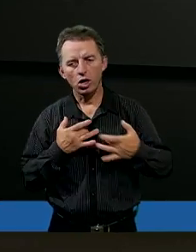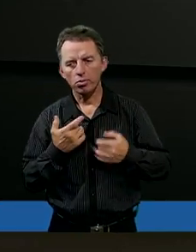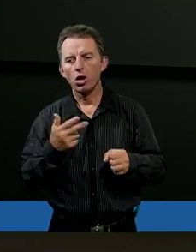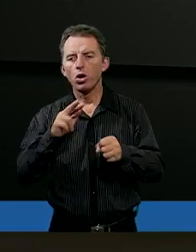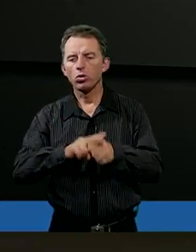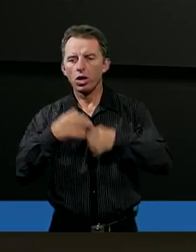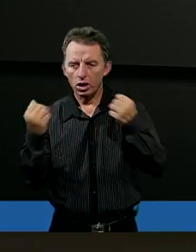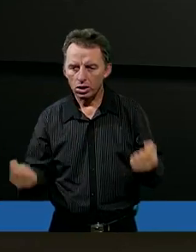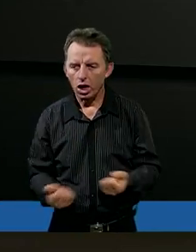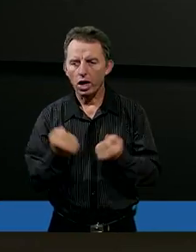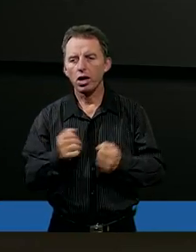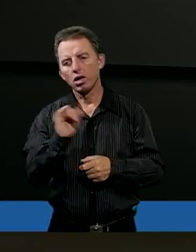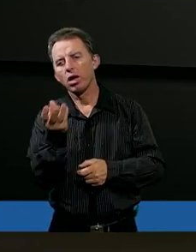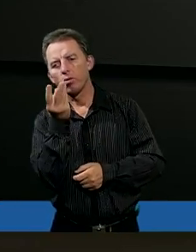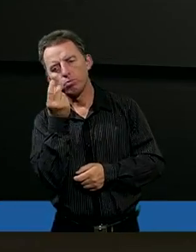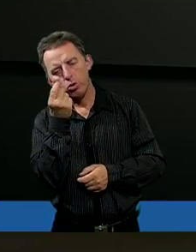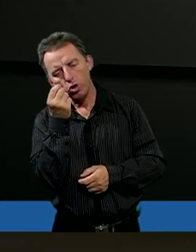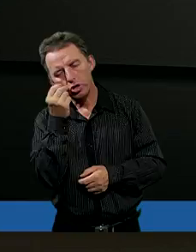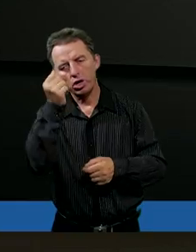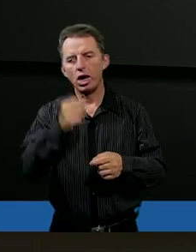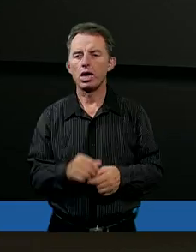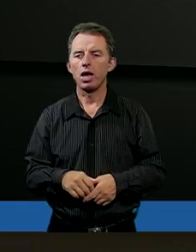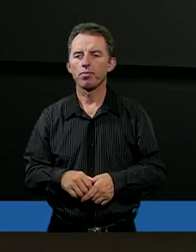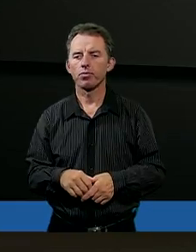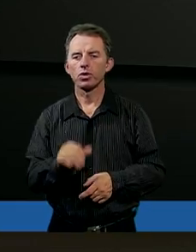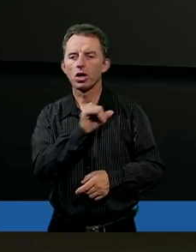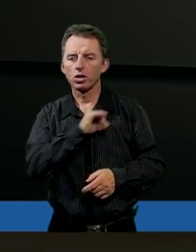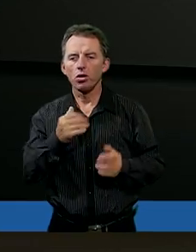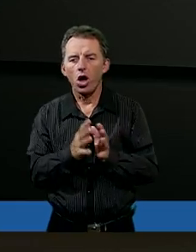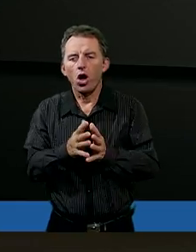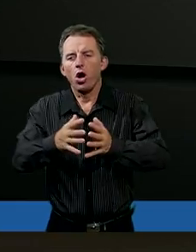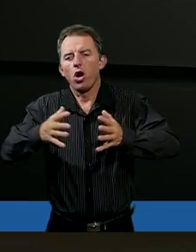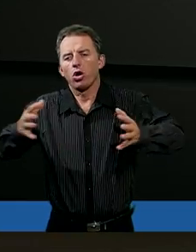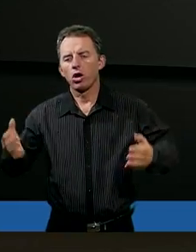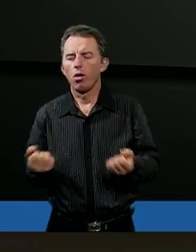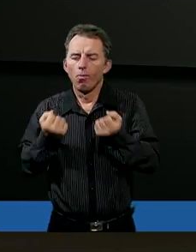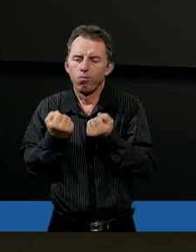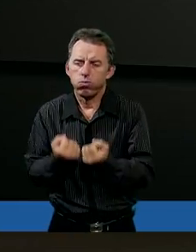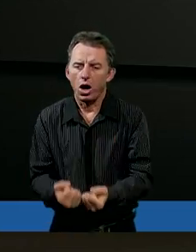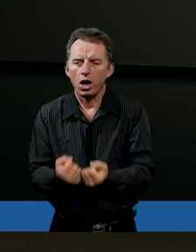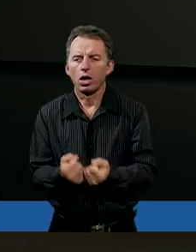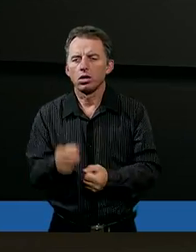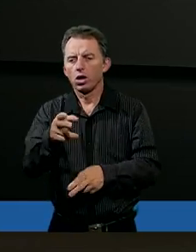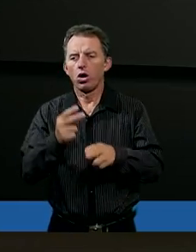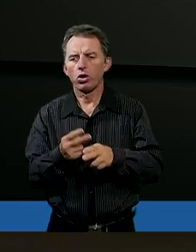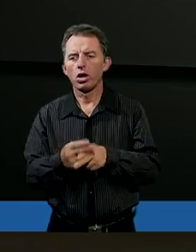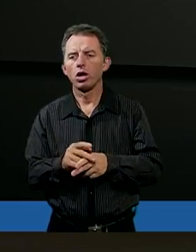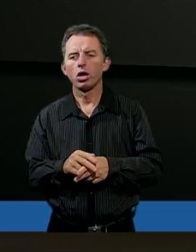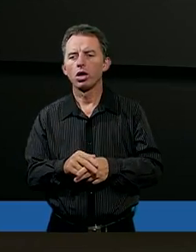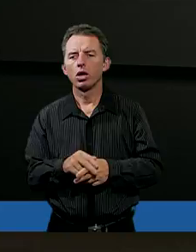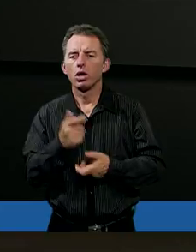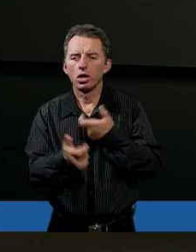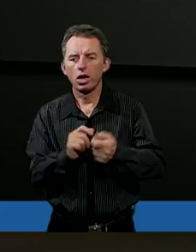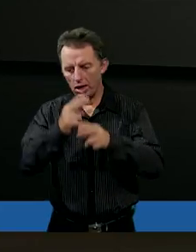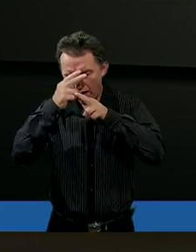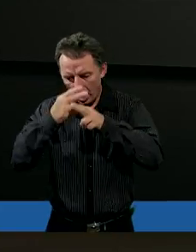do których no, staram się iść z jakimś słowem pocieszenia, sam czuję ogromny taki bagaż pokory, żeby właśnie nie uprawiać